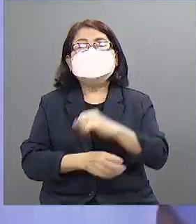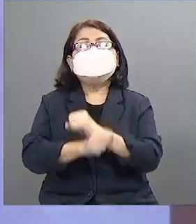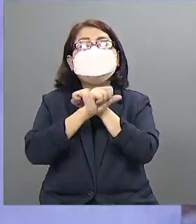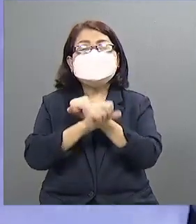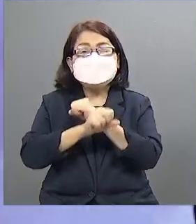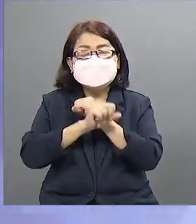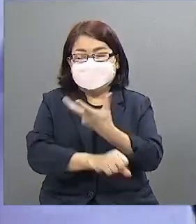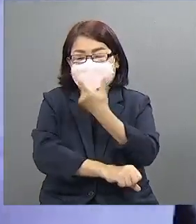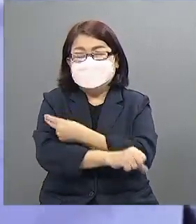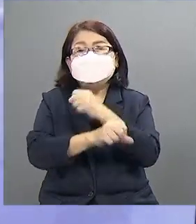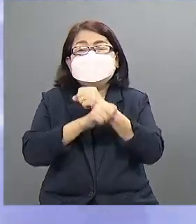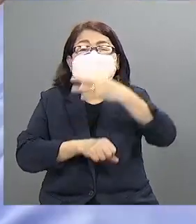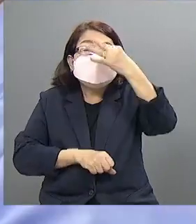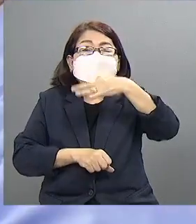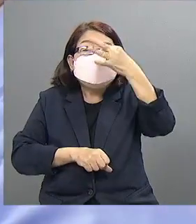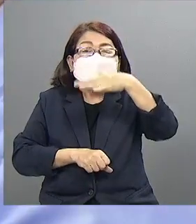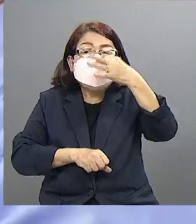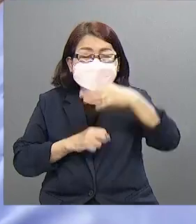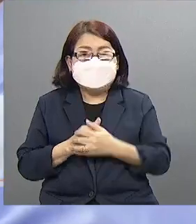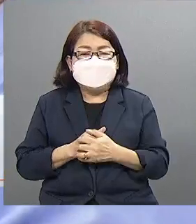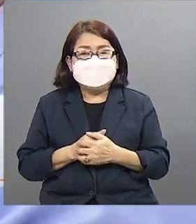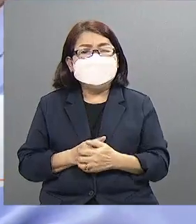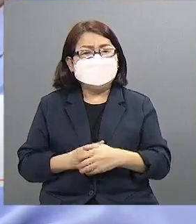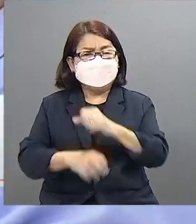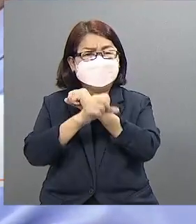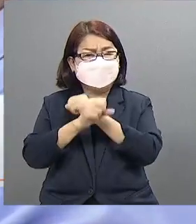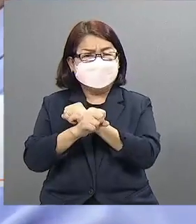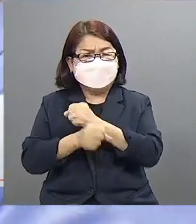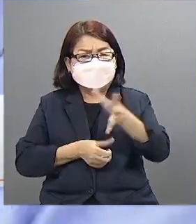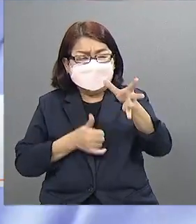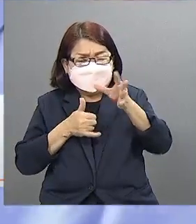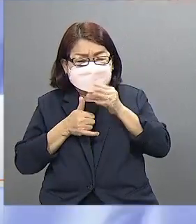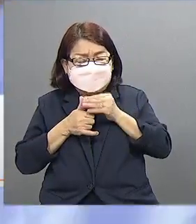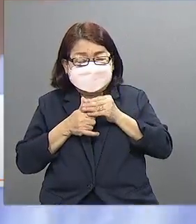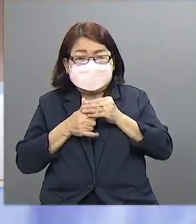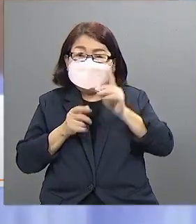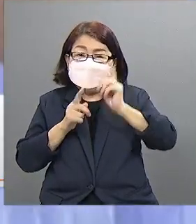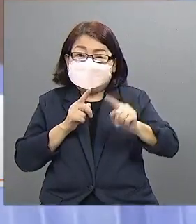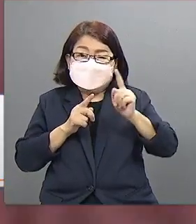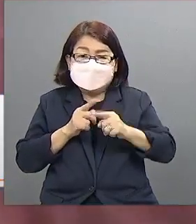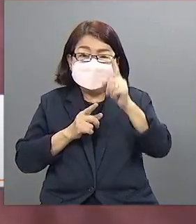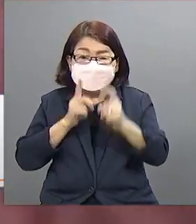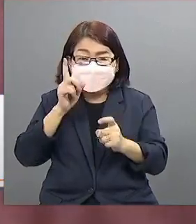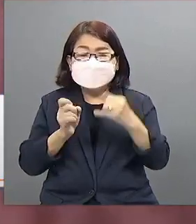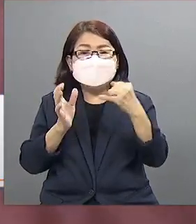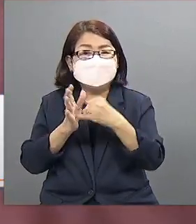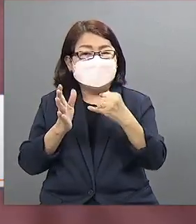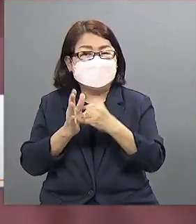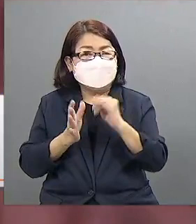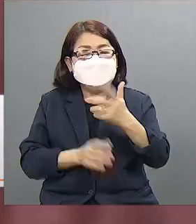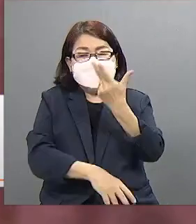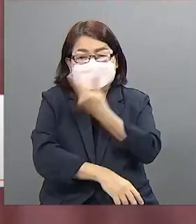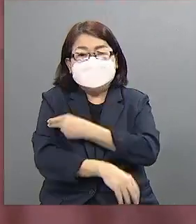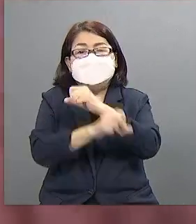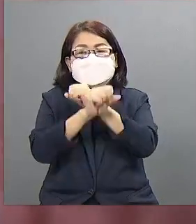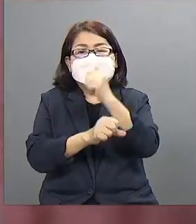ากจะช่วยป้องกันการเกิดโรคที่รุนแรงและเสียชีวิตจากภาวะแทรกซ้อนได้แล้วโดยเฉพาะในช่วงนี้ด้วยโควิด-19 มันระบาดอยู่ด้วยน